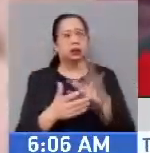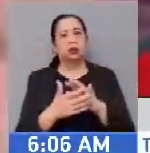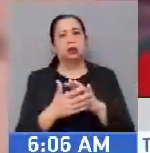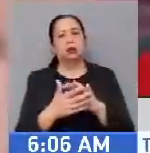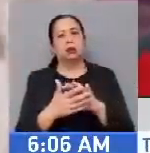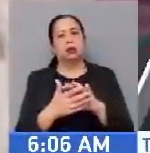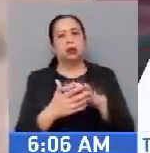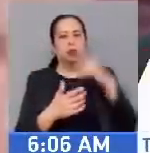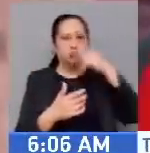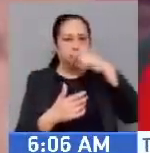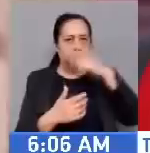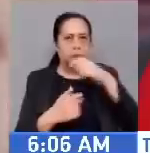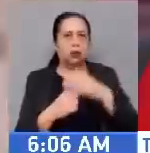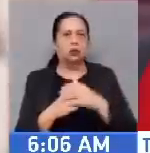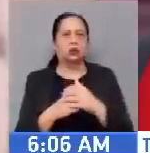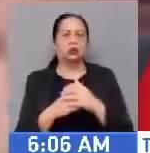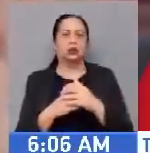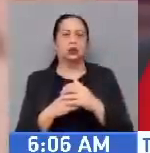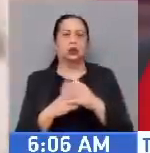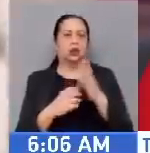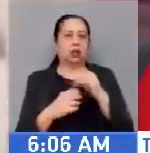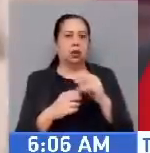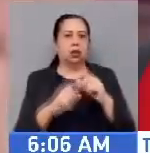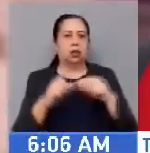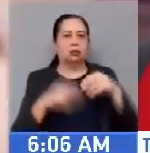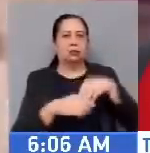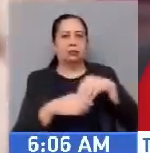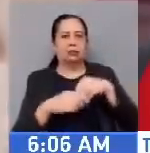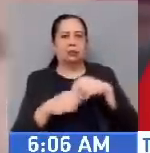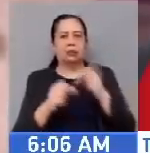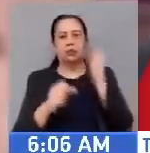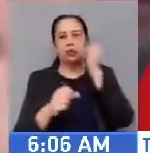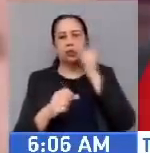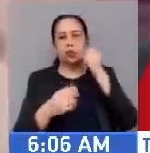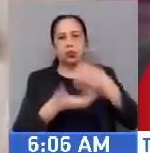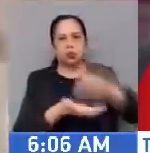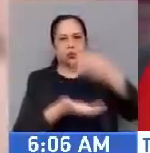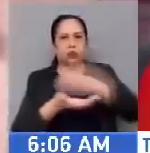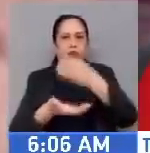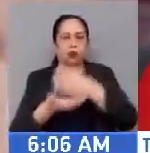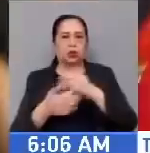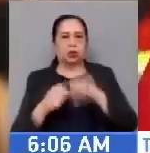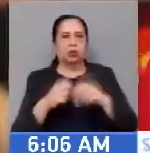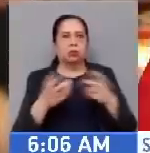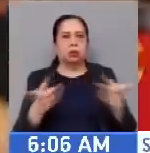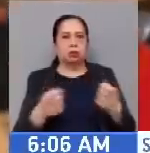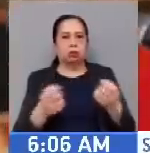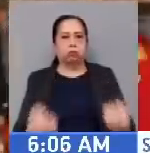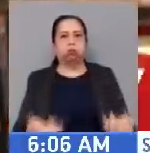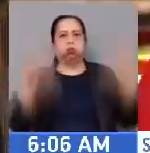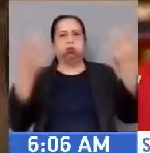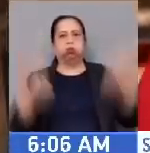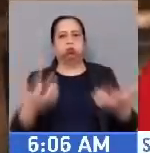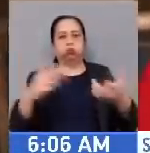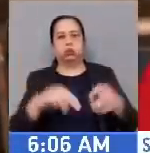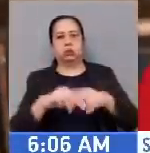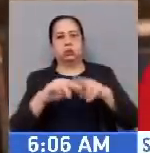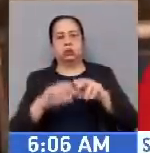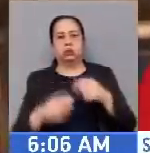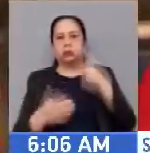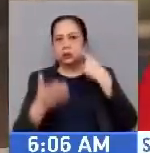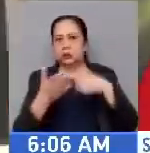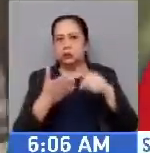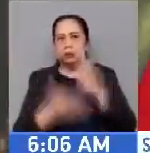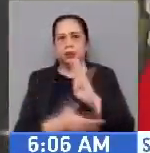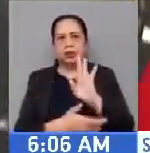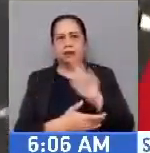toothpaste, tsaka yung mga container ng hand soap na ginagawa nila, kaya bigla siguro lumaki yung apoy. Inaalam pa raw ng BFP ang sanhi ng